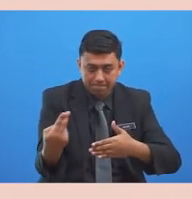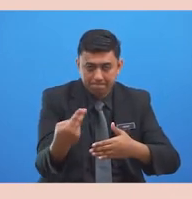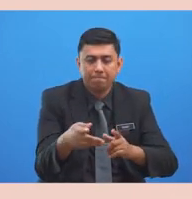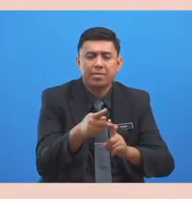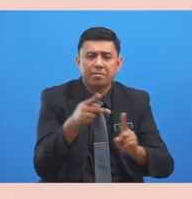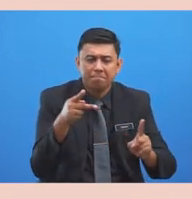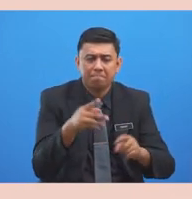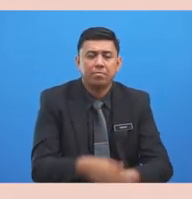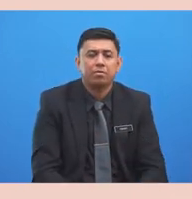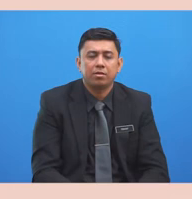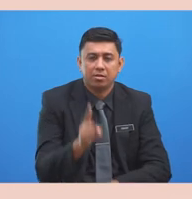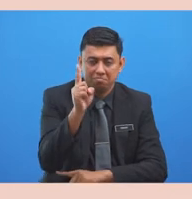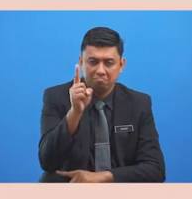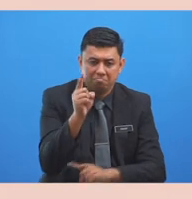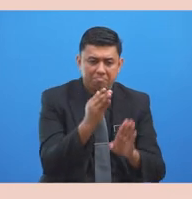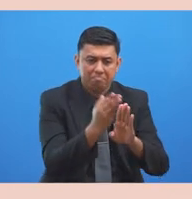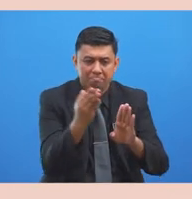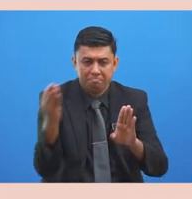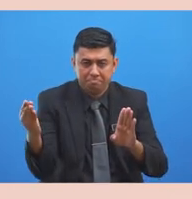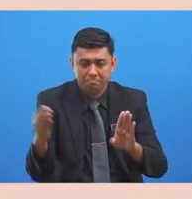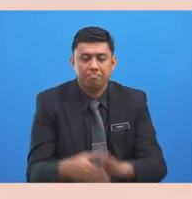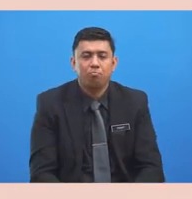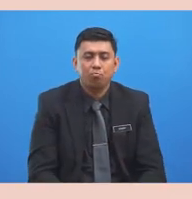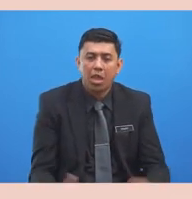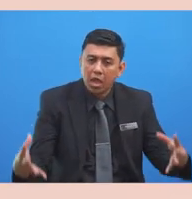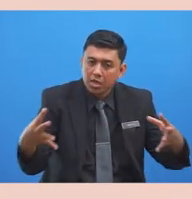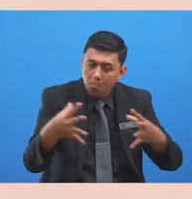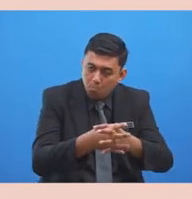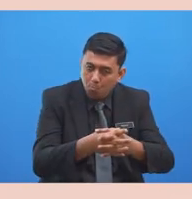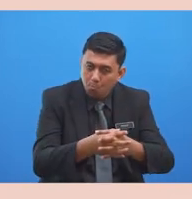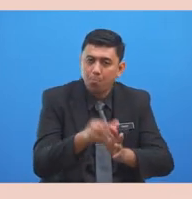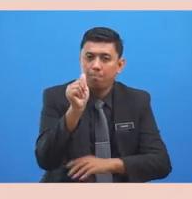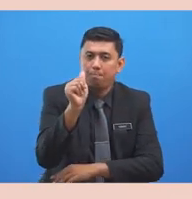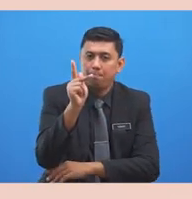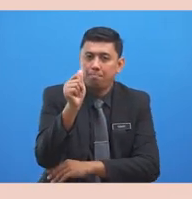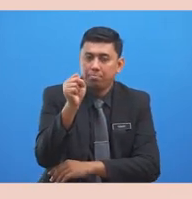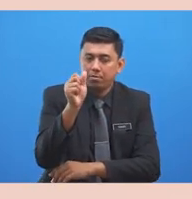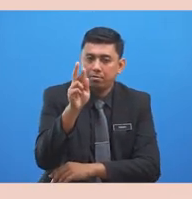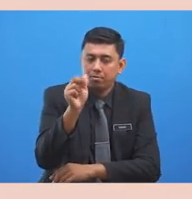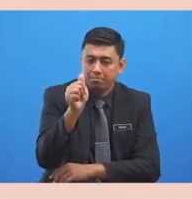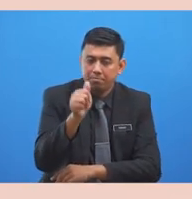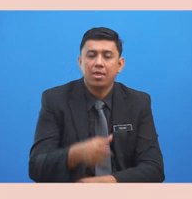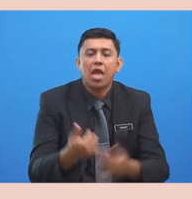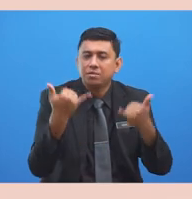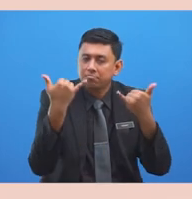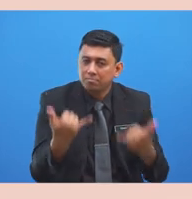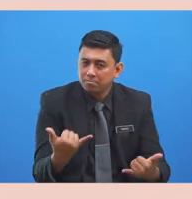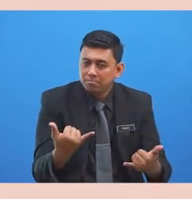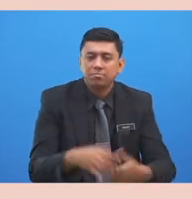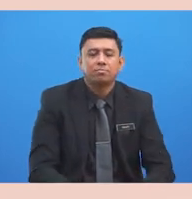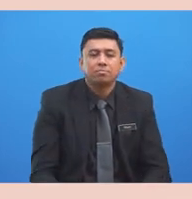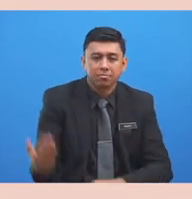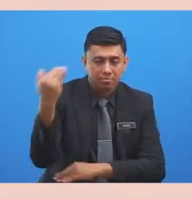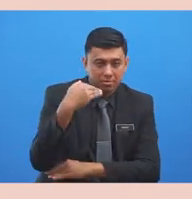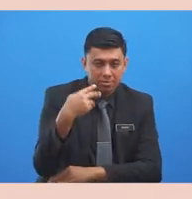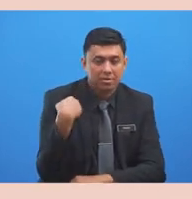daripada satu rentetan atau gabungan aksara. Sekarang,